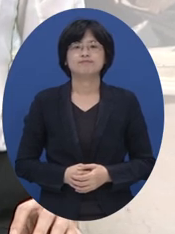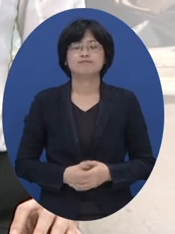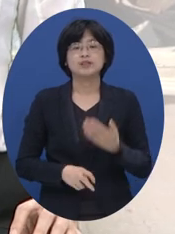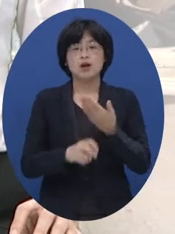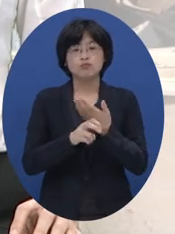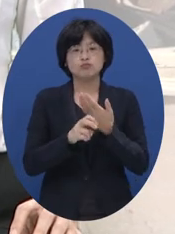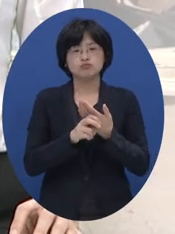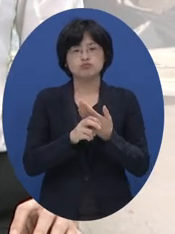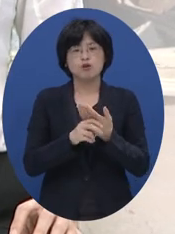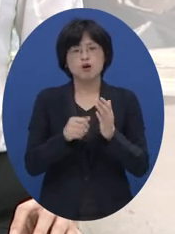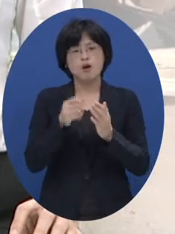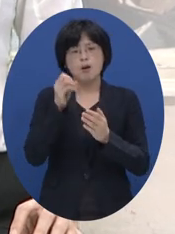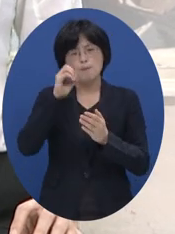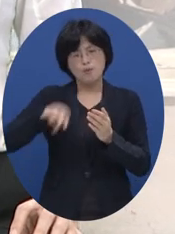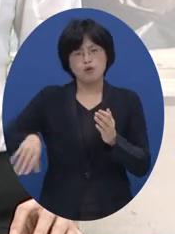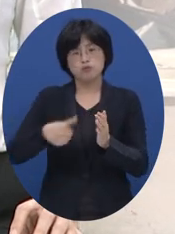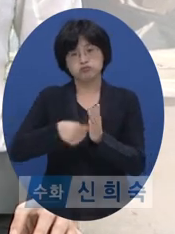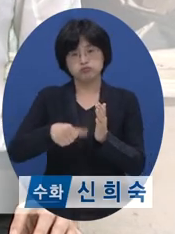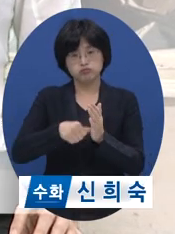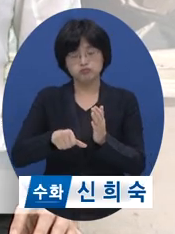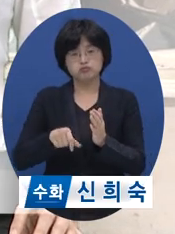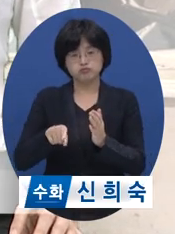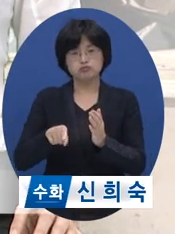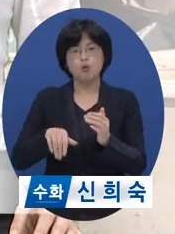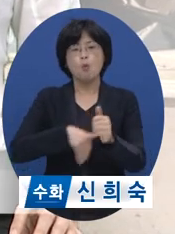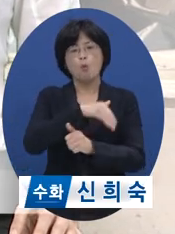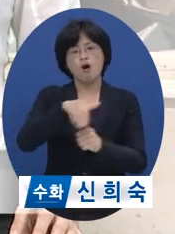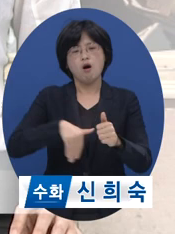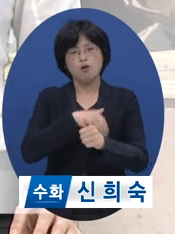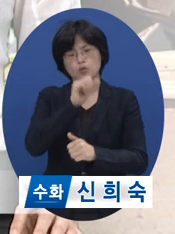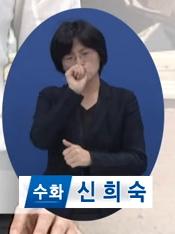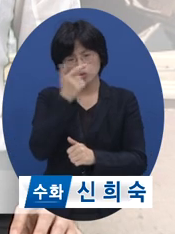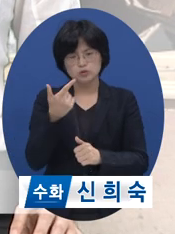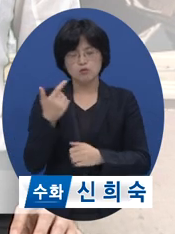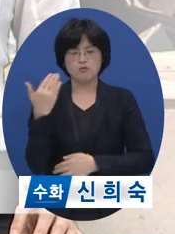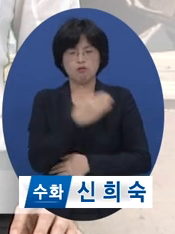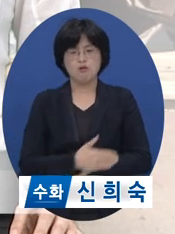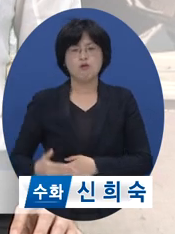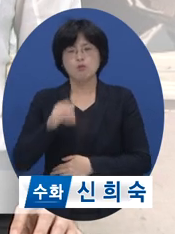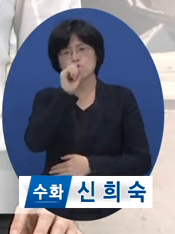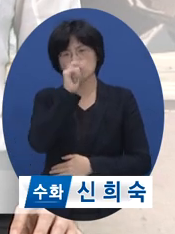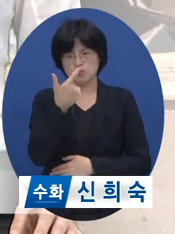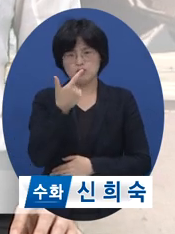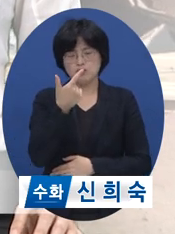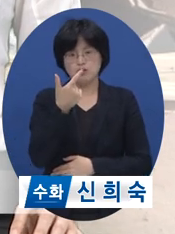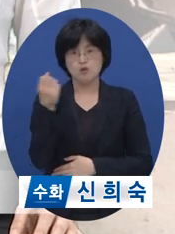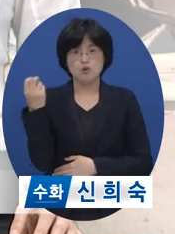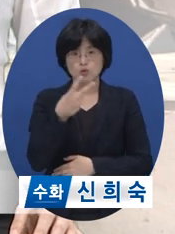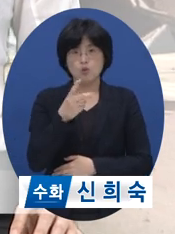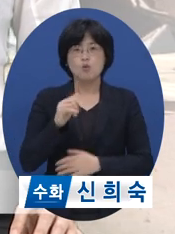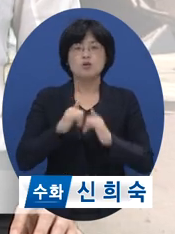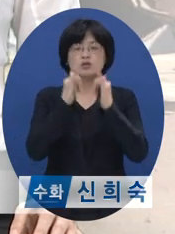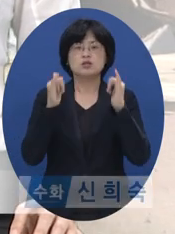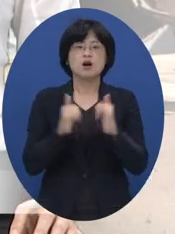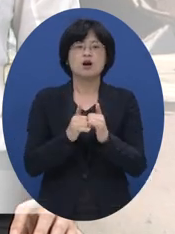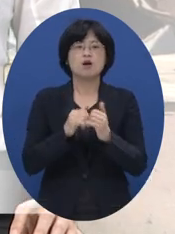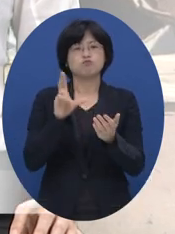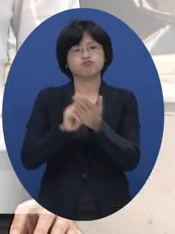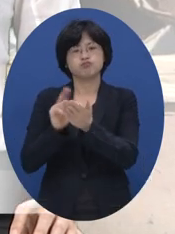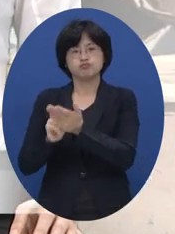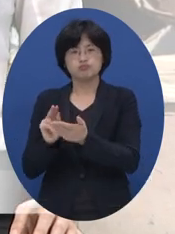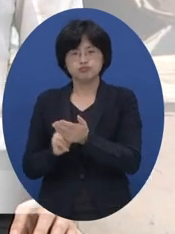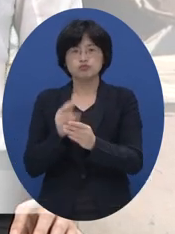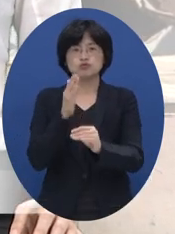불법 폐기물로 챙기는 부당이익 문제, 환경을 죽이고 주민 건강을 위협하는 것은 물론 사회적으로도 여러 문제를 야기하고